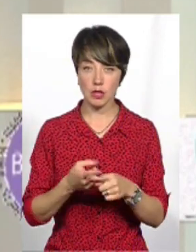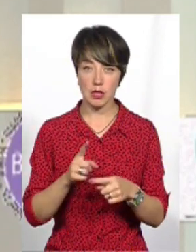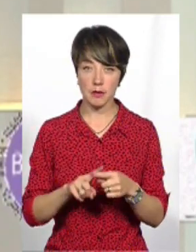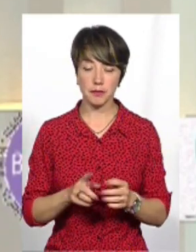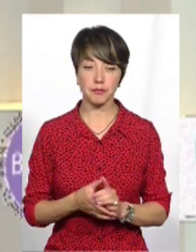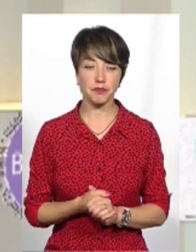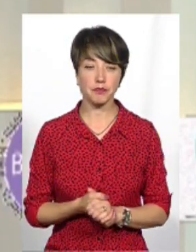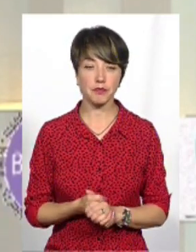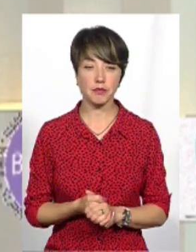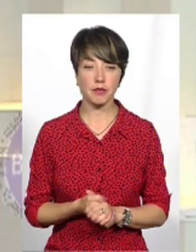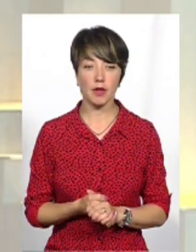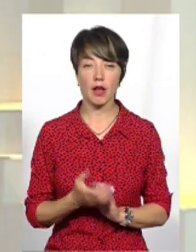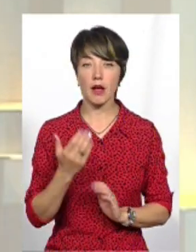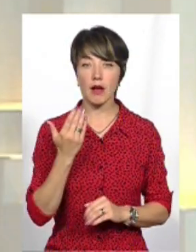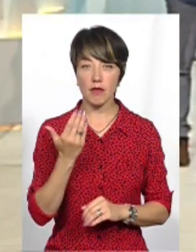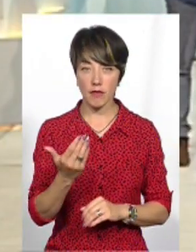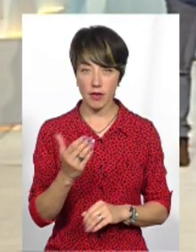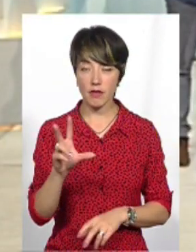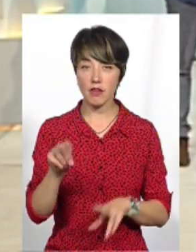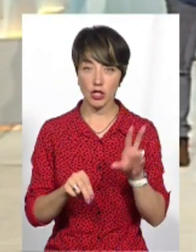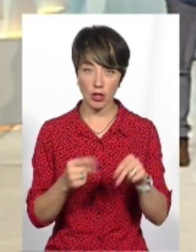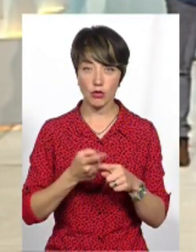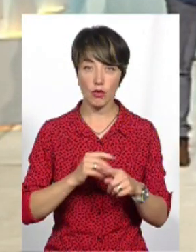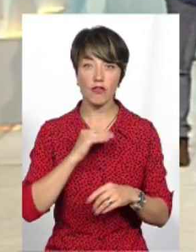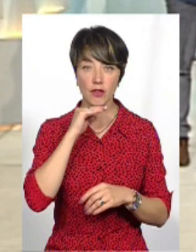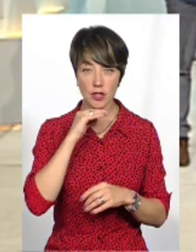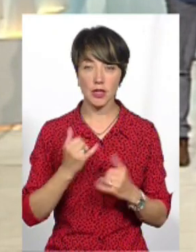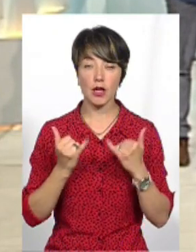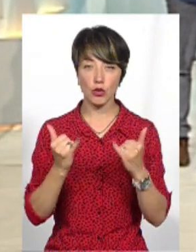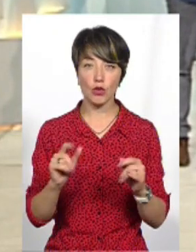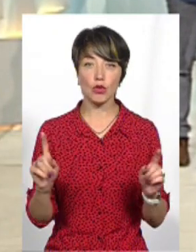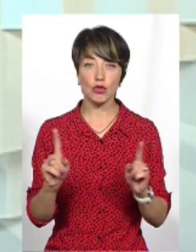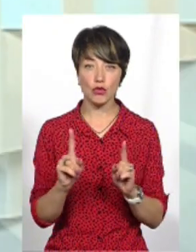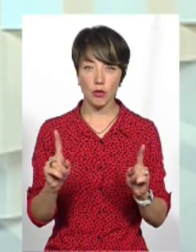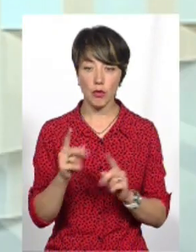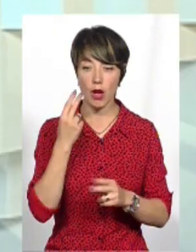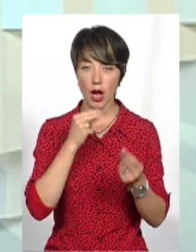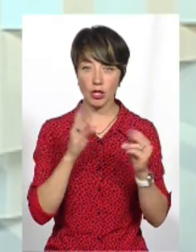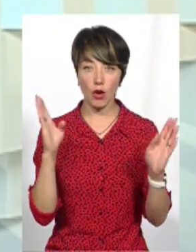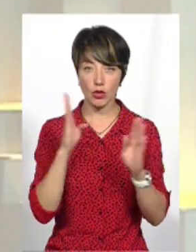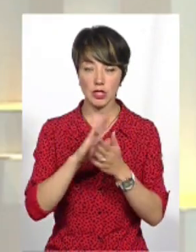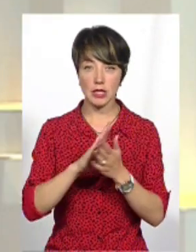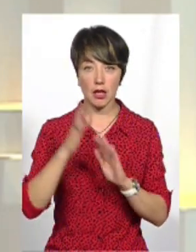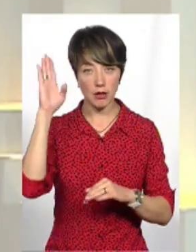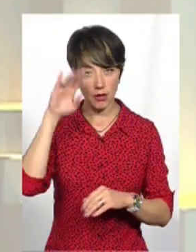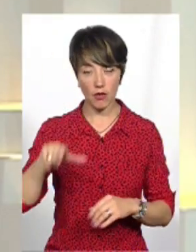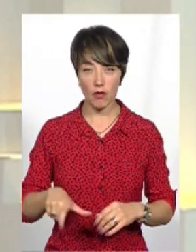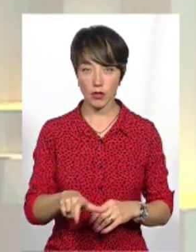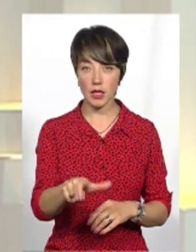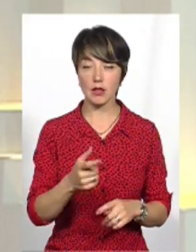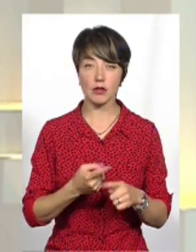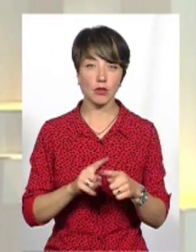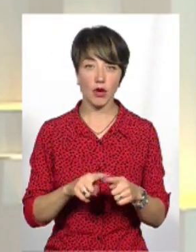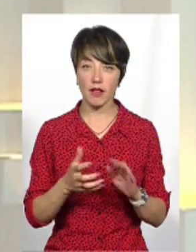робота. Ну, ви вистачаєте цього, вважаєте цього вистачить для того, щоб економічний стан покращився? Ні, я вважаю, що цього